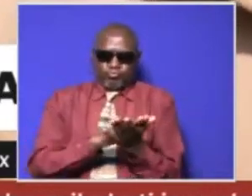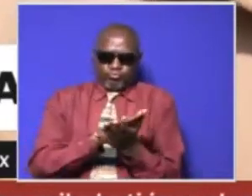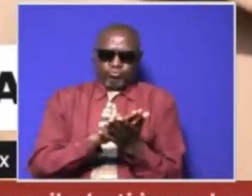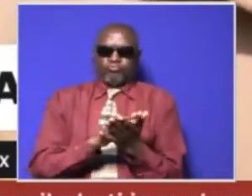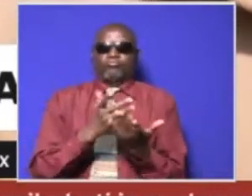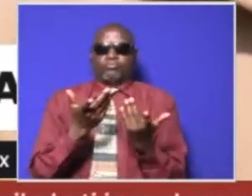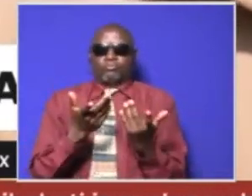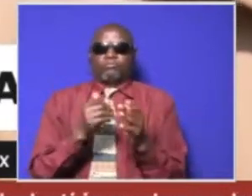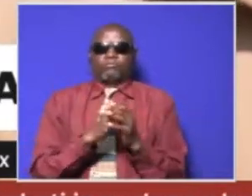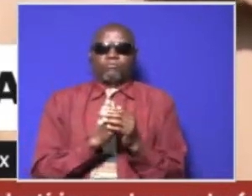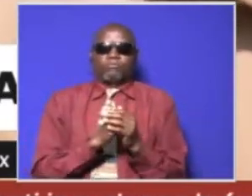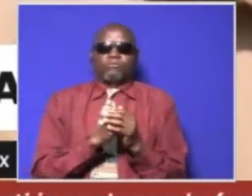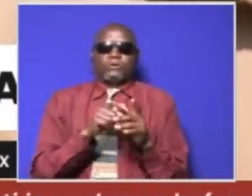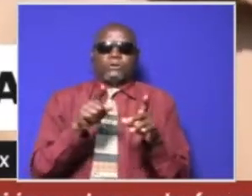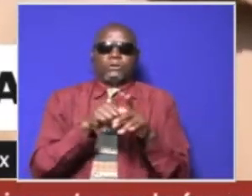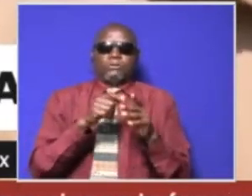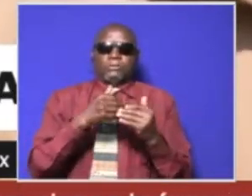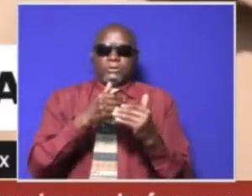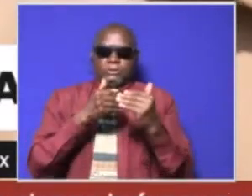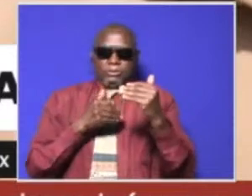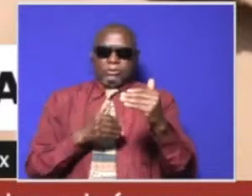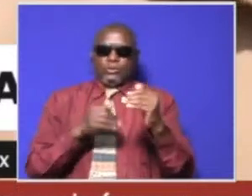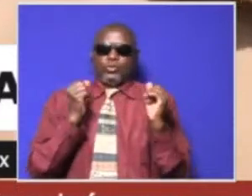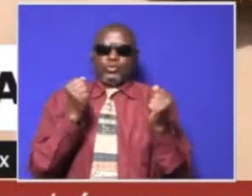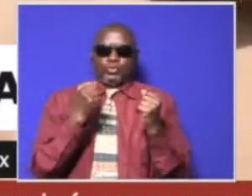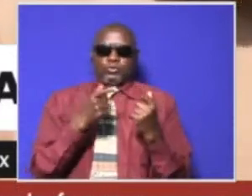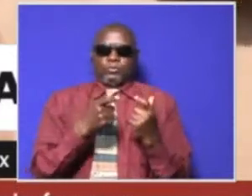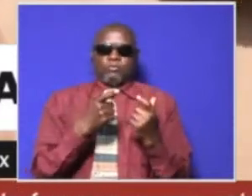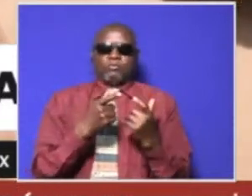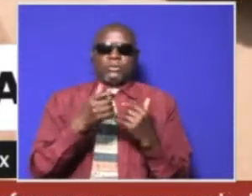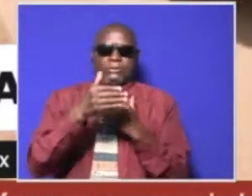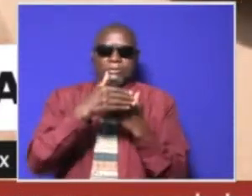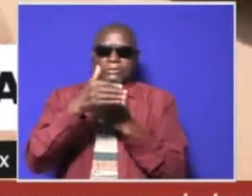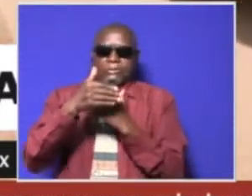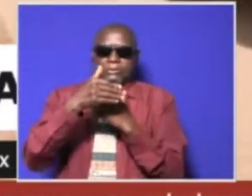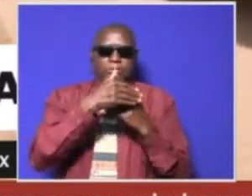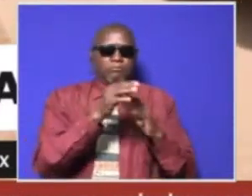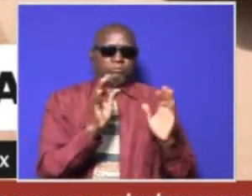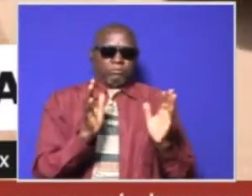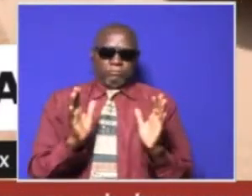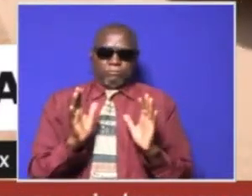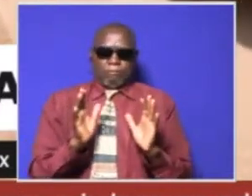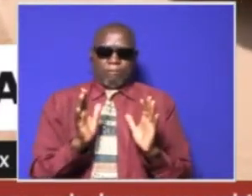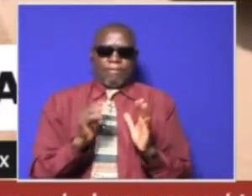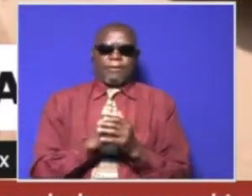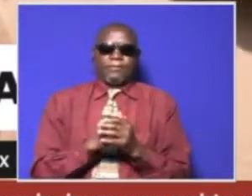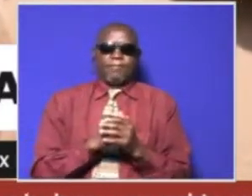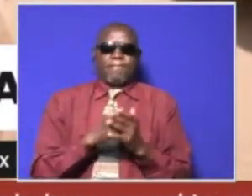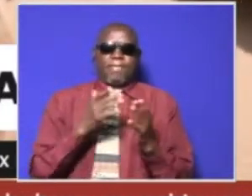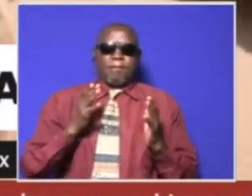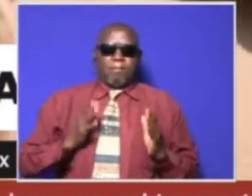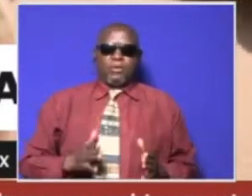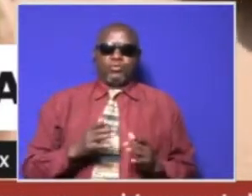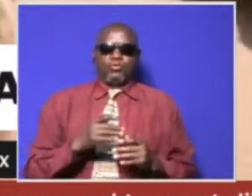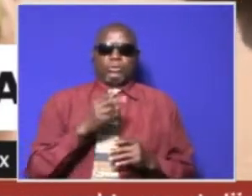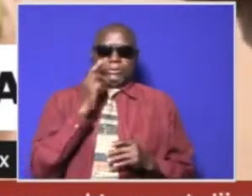waangalie distance, wa observe social distance, wasikwe wakaribiane sana. Na mtu akipatikana na dalili